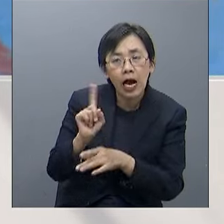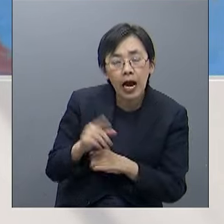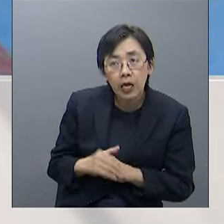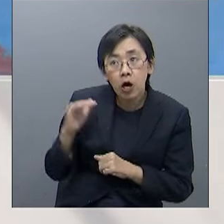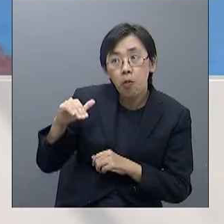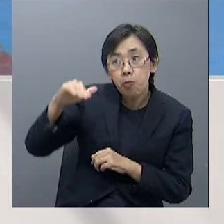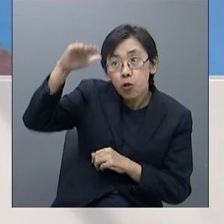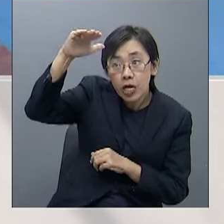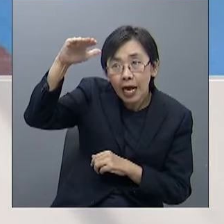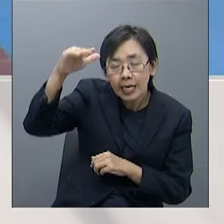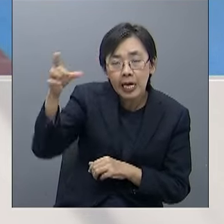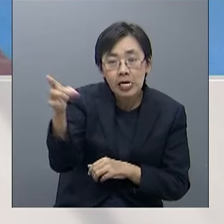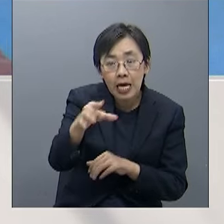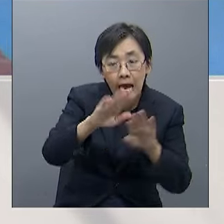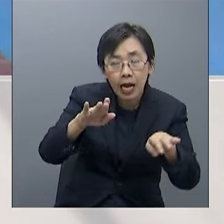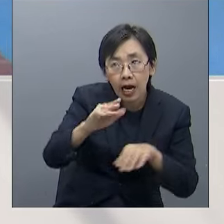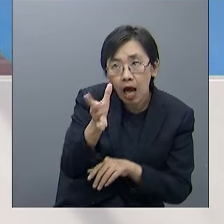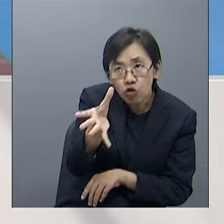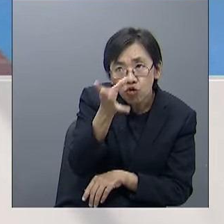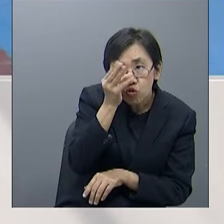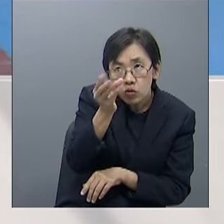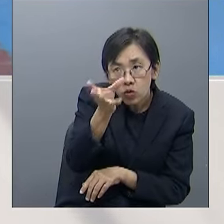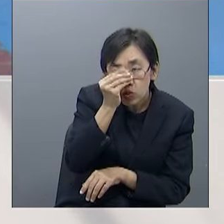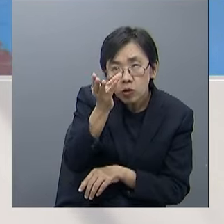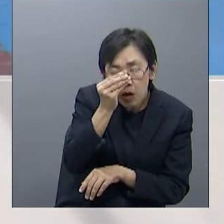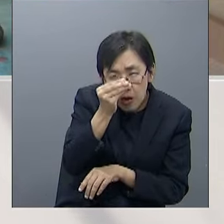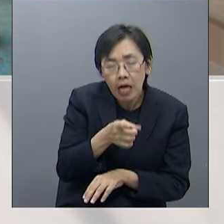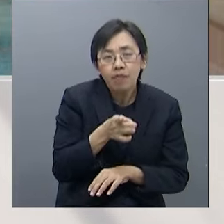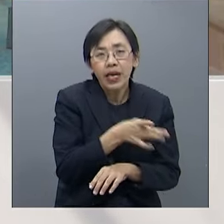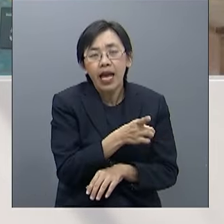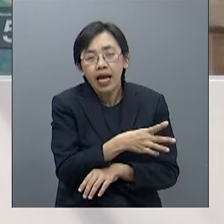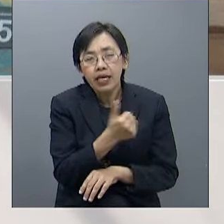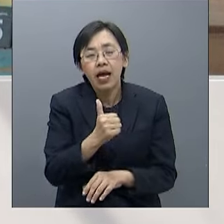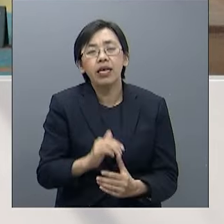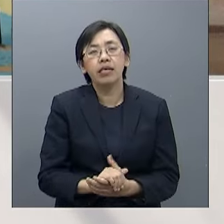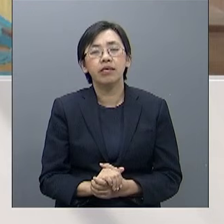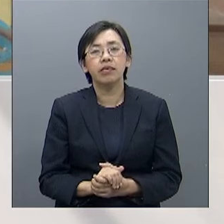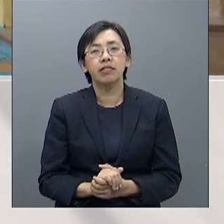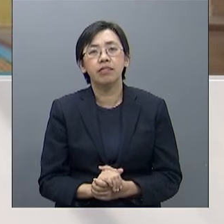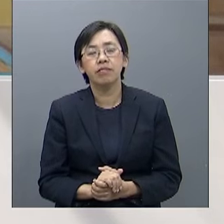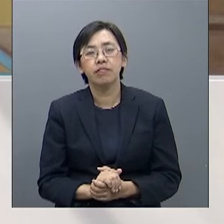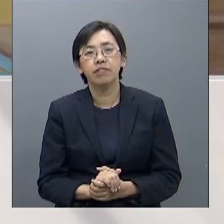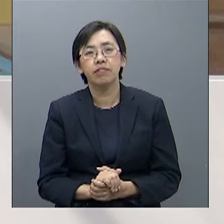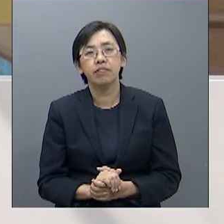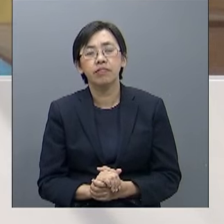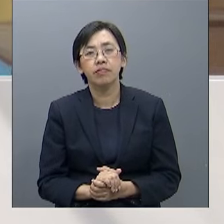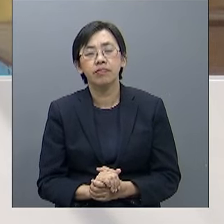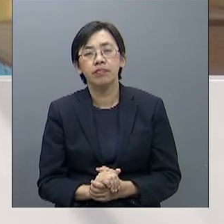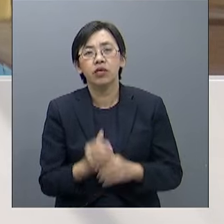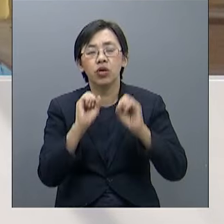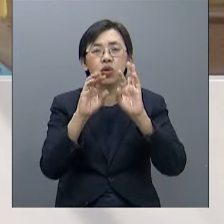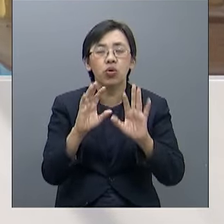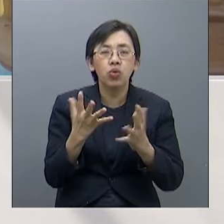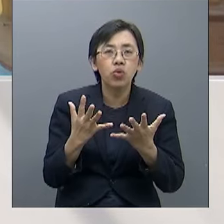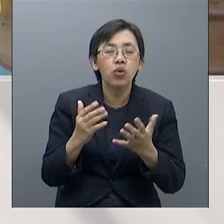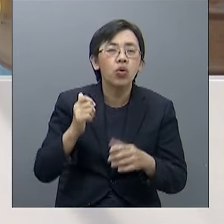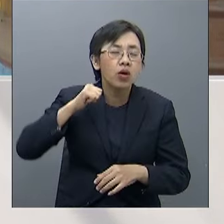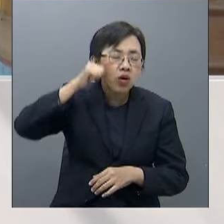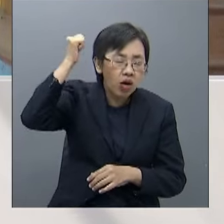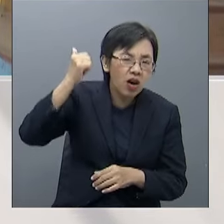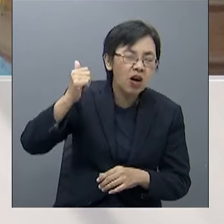ใหญ่ที่กระทำกับเด็กต่อหน้านี้เราก็ได้ยินข่าวเข็มกลัดจิ้มปากเด็กเนาะครูกลั่นผม